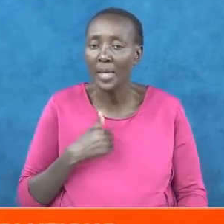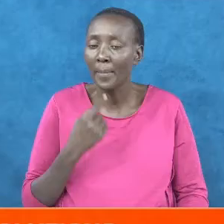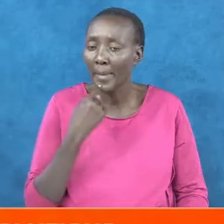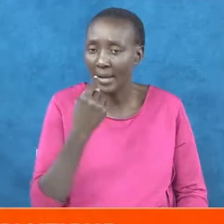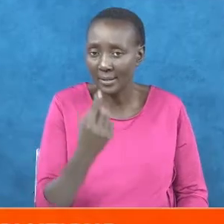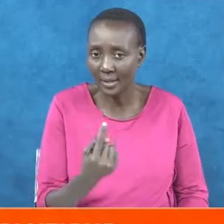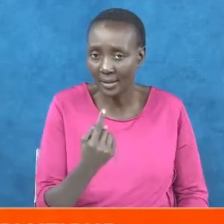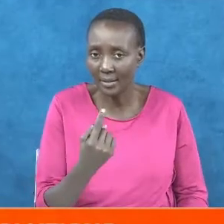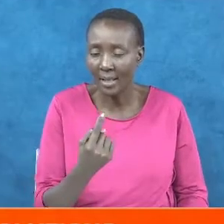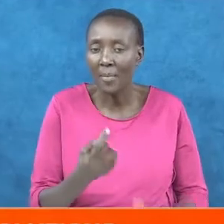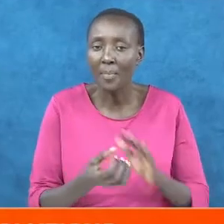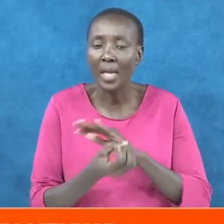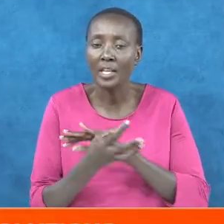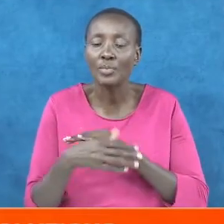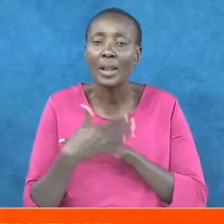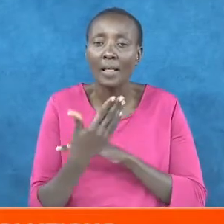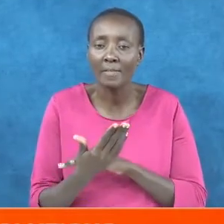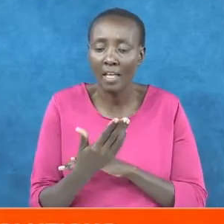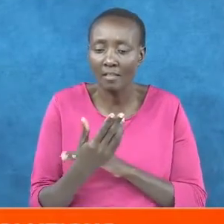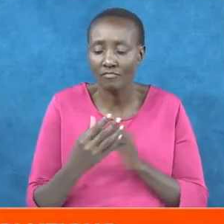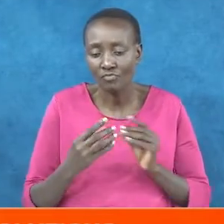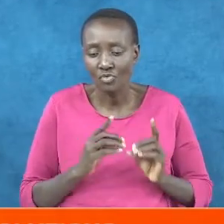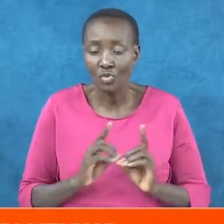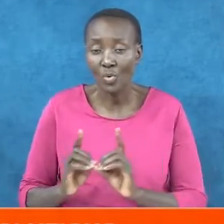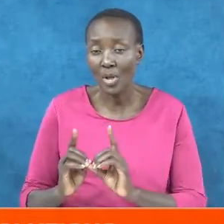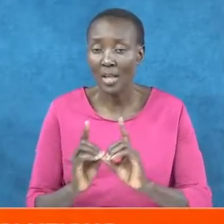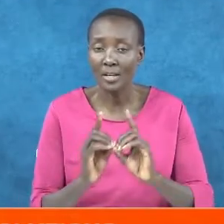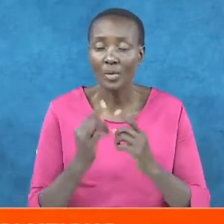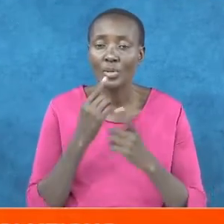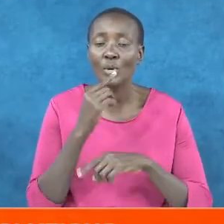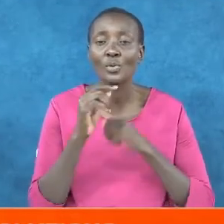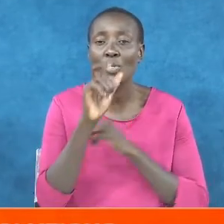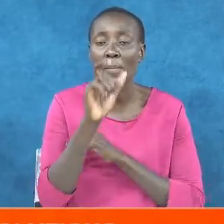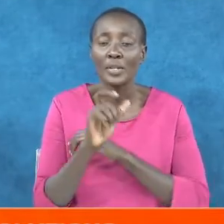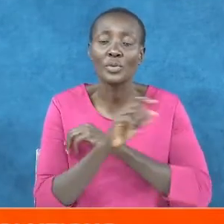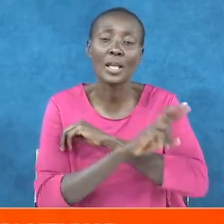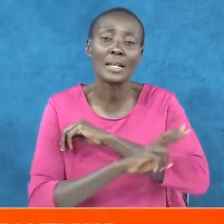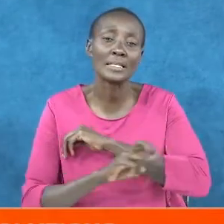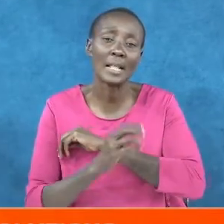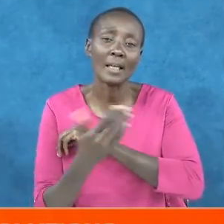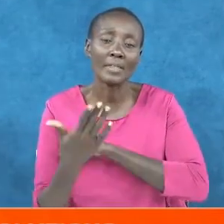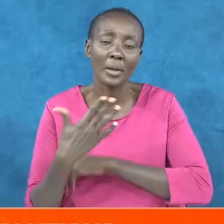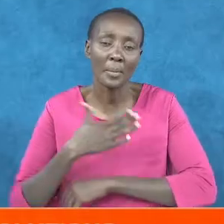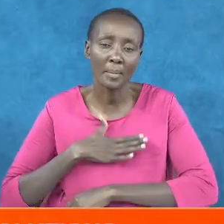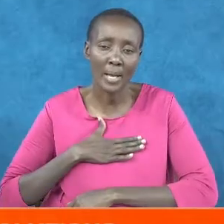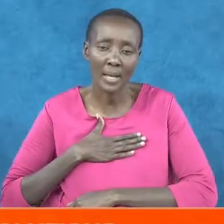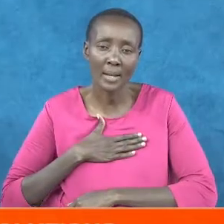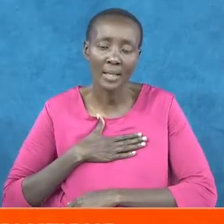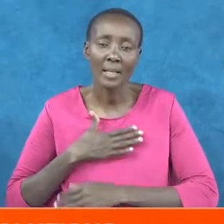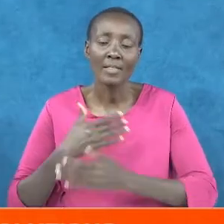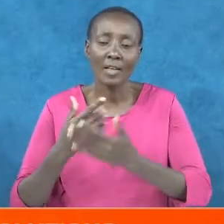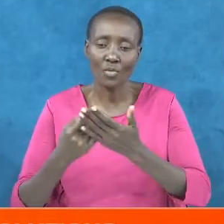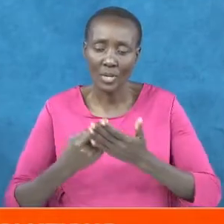nimwambie, nimwelezee, then tuende tuongeleshe huyu mtu mwenye amechukua mi property yangu,